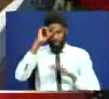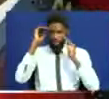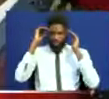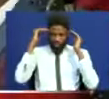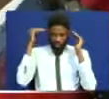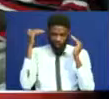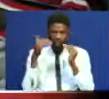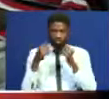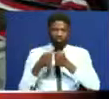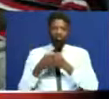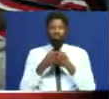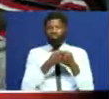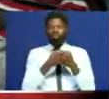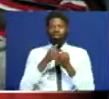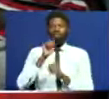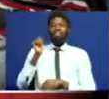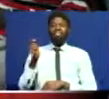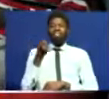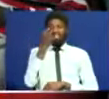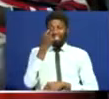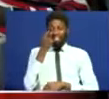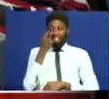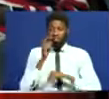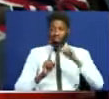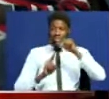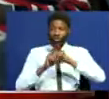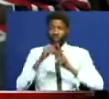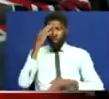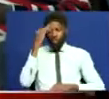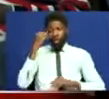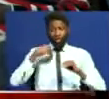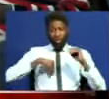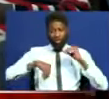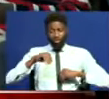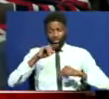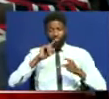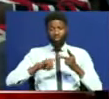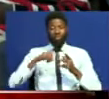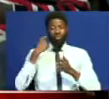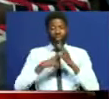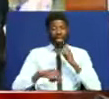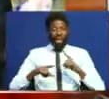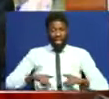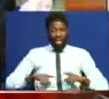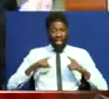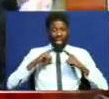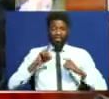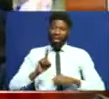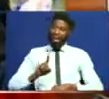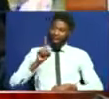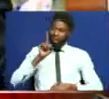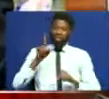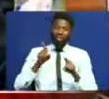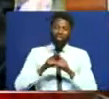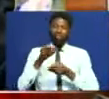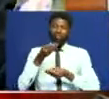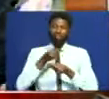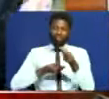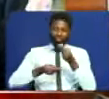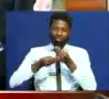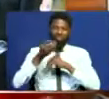yanayokabiliwa Kenya kutokana na ufisadi, gharama ya juu ya maisha na hali ngumu ya kiuchumi. Tunafanya kazi na